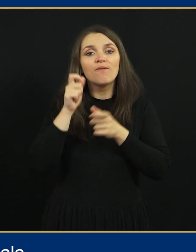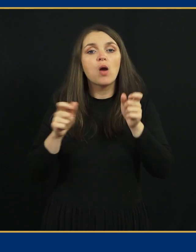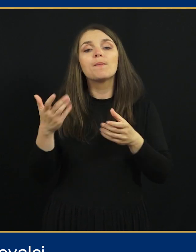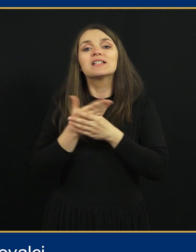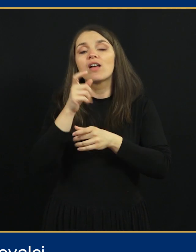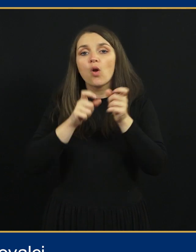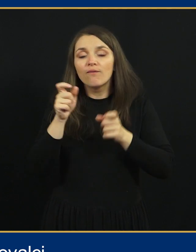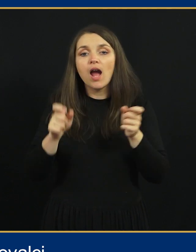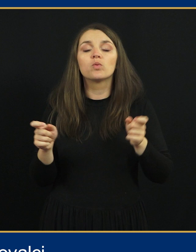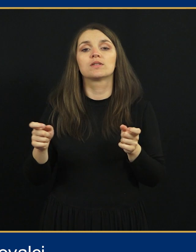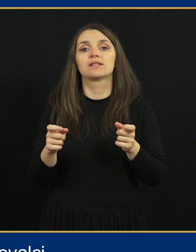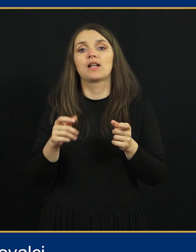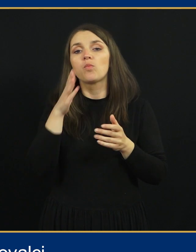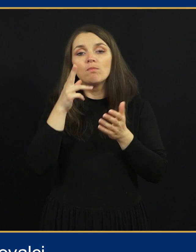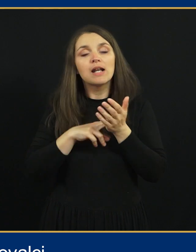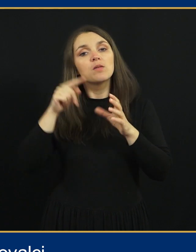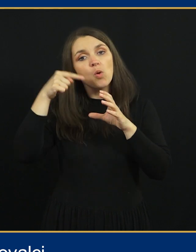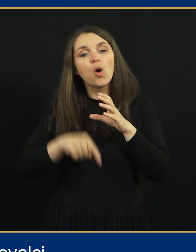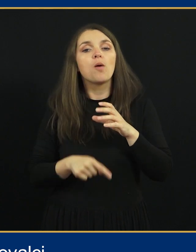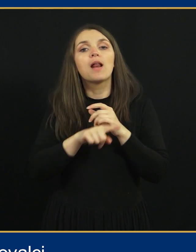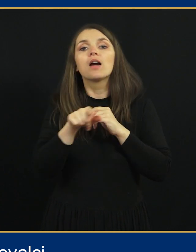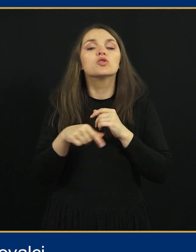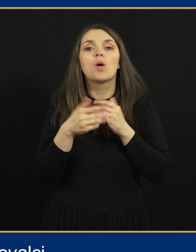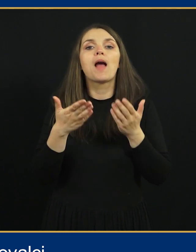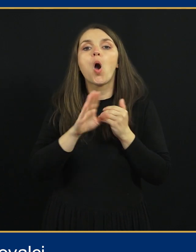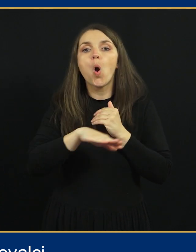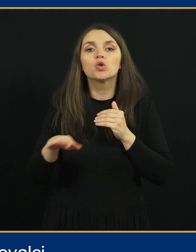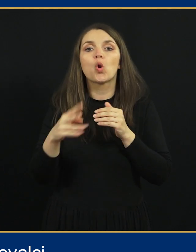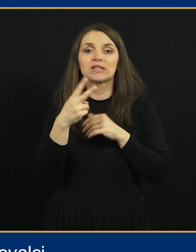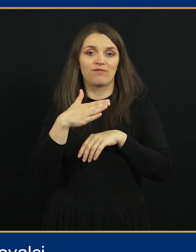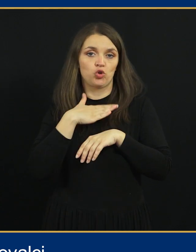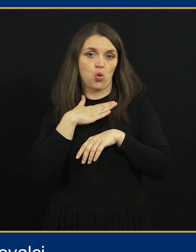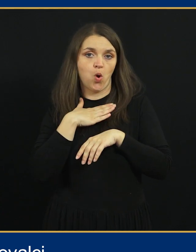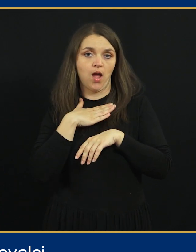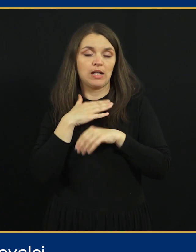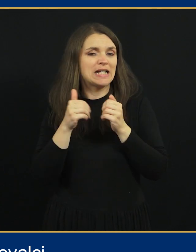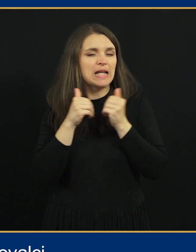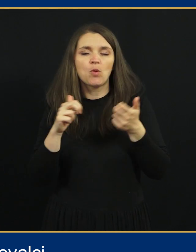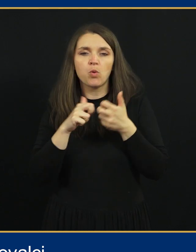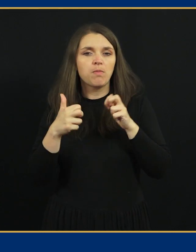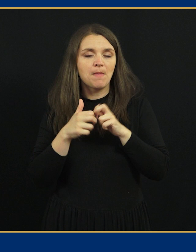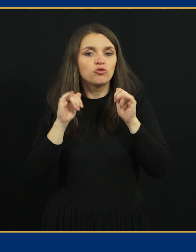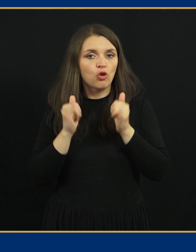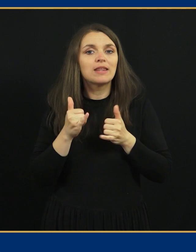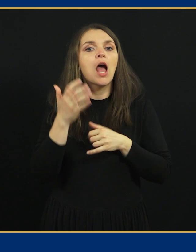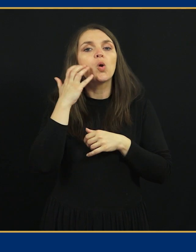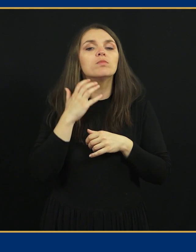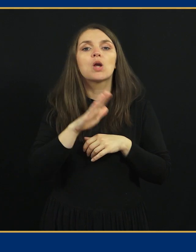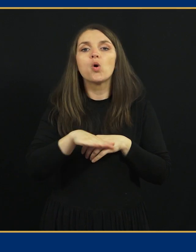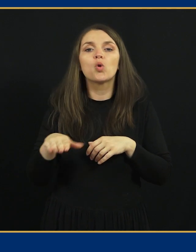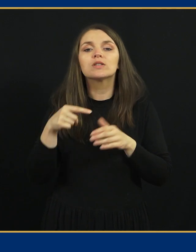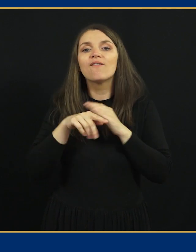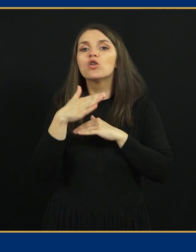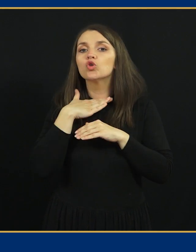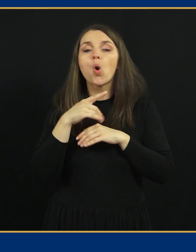skupaj s svojimi svetovalkami in svetovalci res poglobila, so otroci v šolah. Izjemno